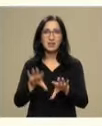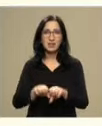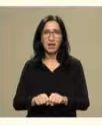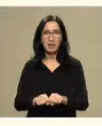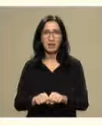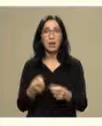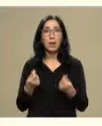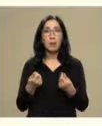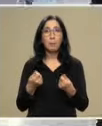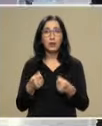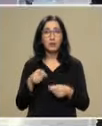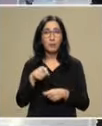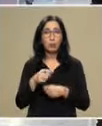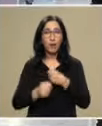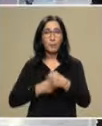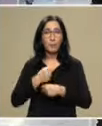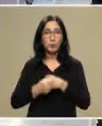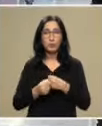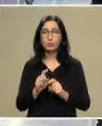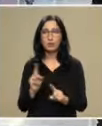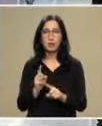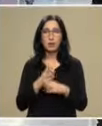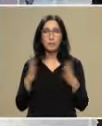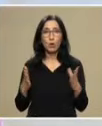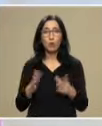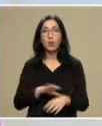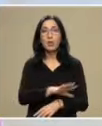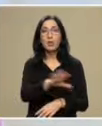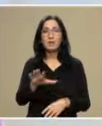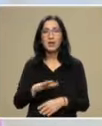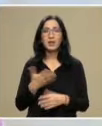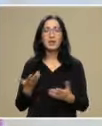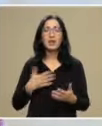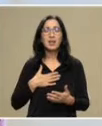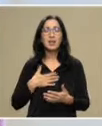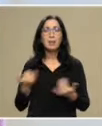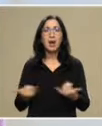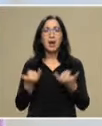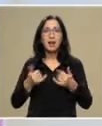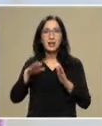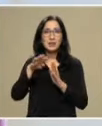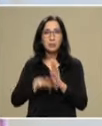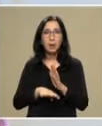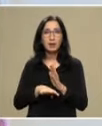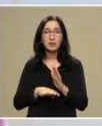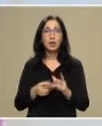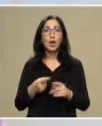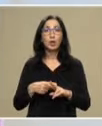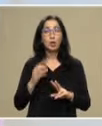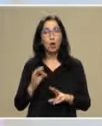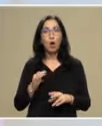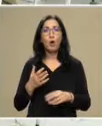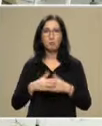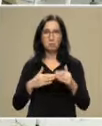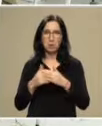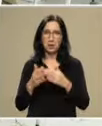незаети. Парите в това производство не са много. Всякъде има лек спад, навлизаме в рецесия, но